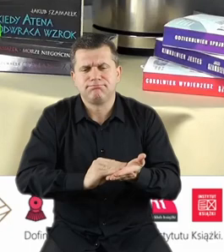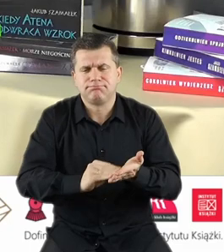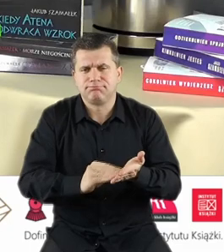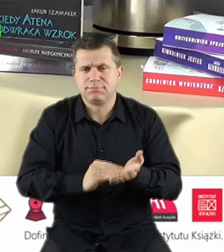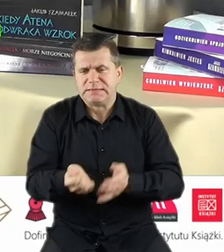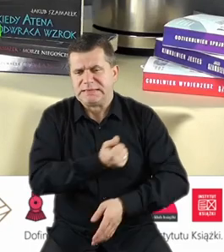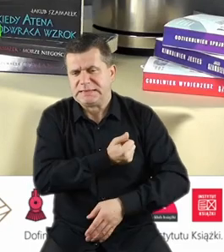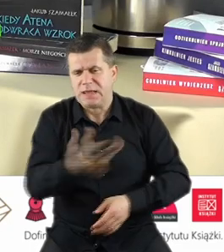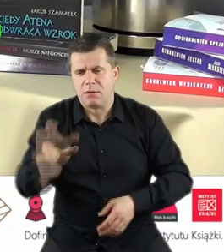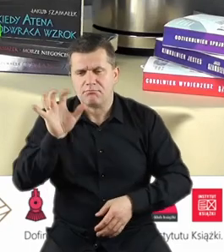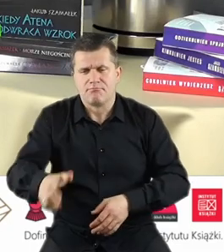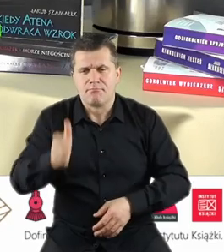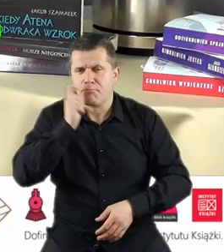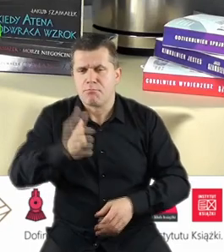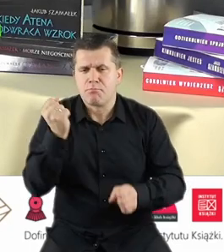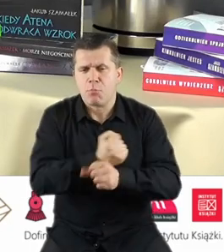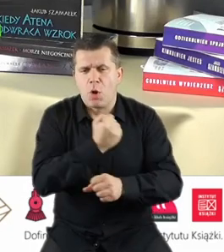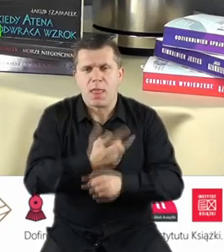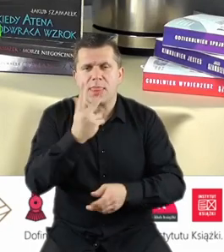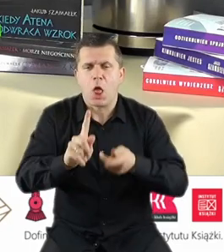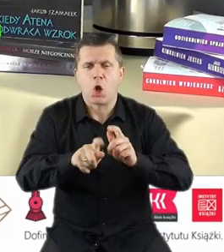seryjnych mordercach i o nierozwiązanych sprawach.